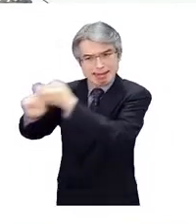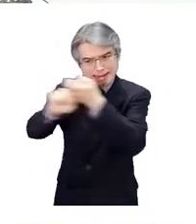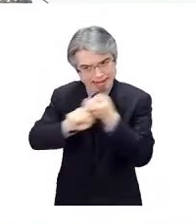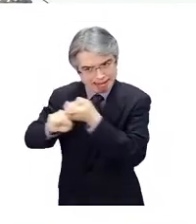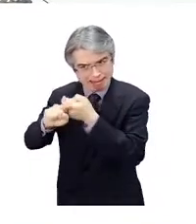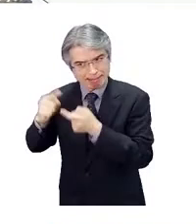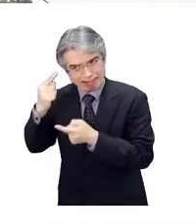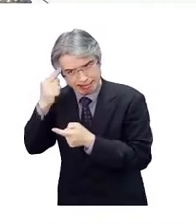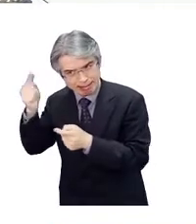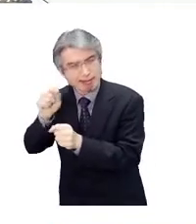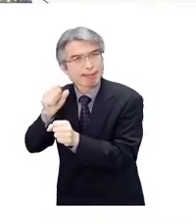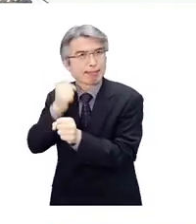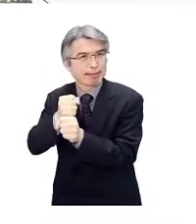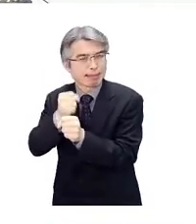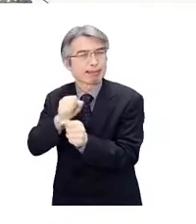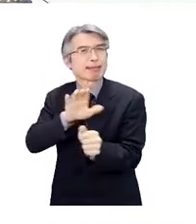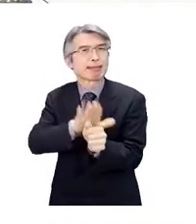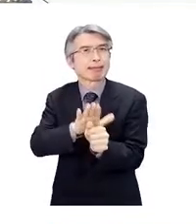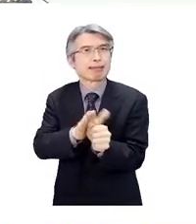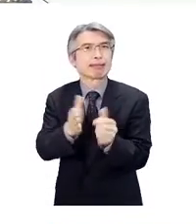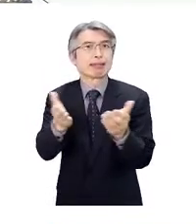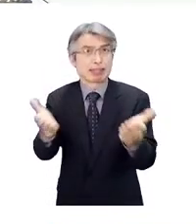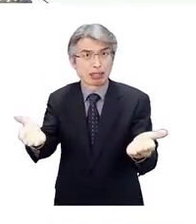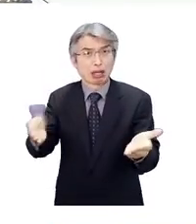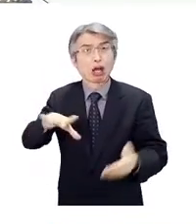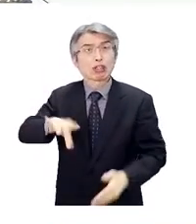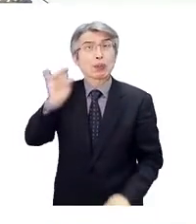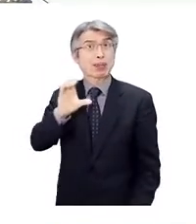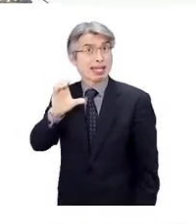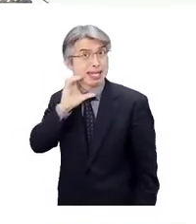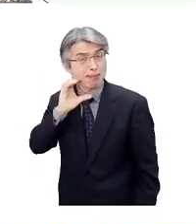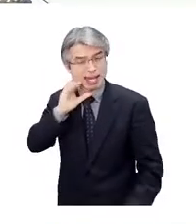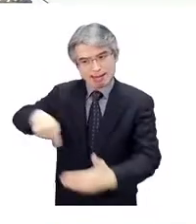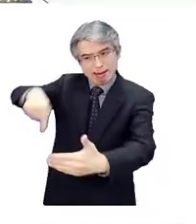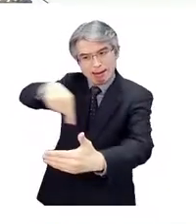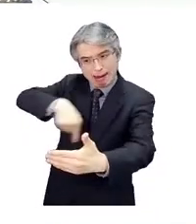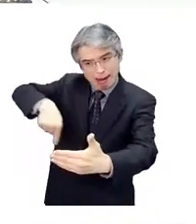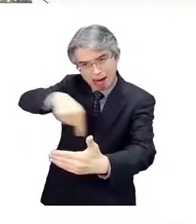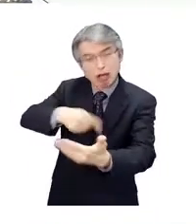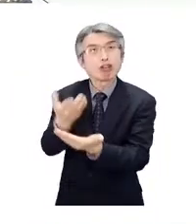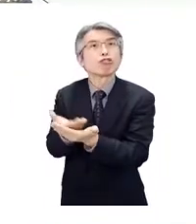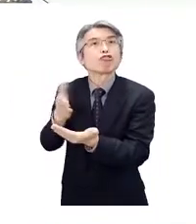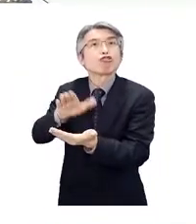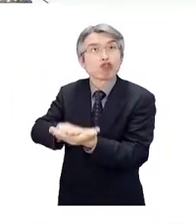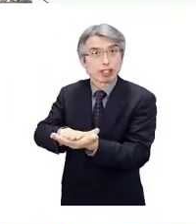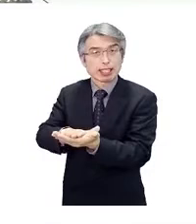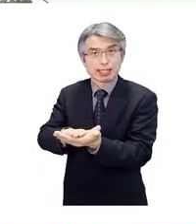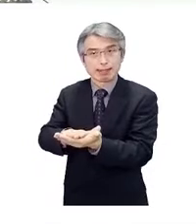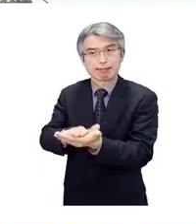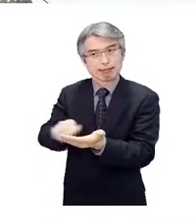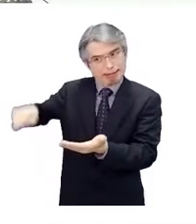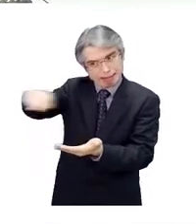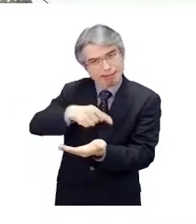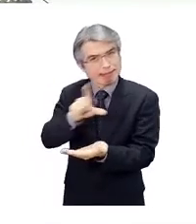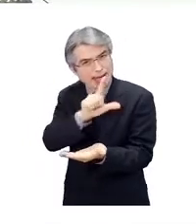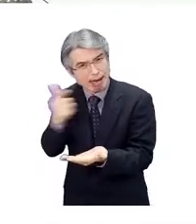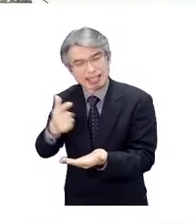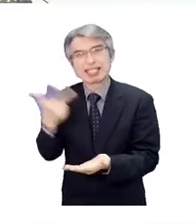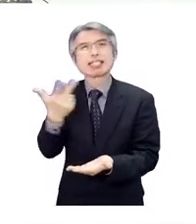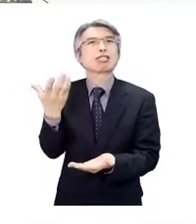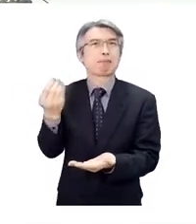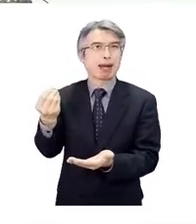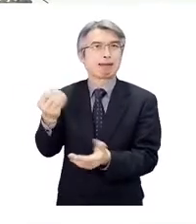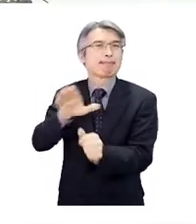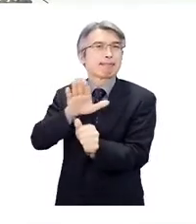한국장애인개발원에서는 초기 카페 설립에 필요한 인테리어, 교육 등에 총 7천만 원의 비용을 지원합니다. 또한 카페